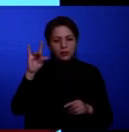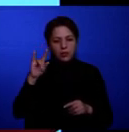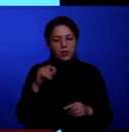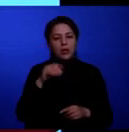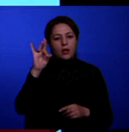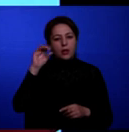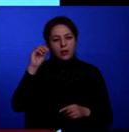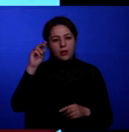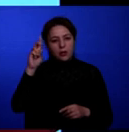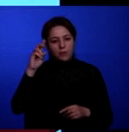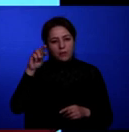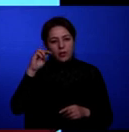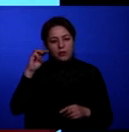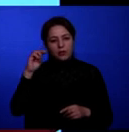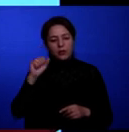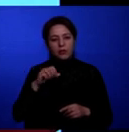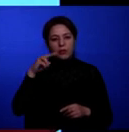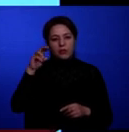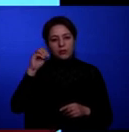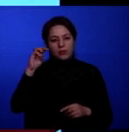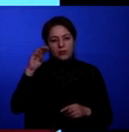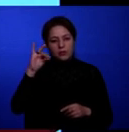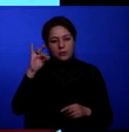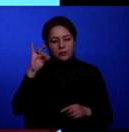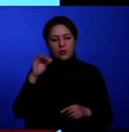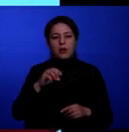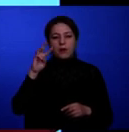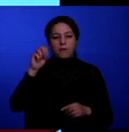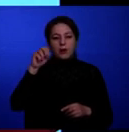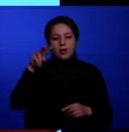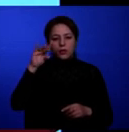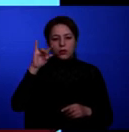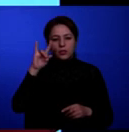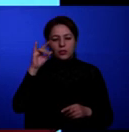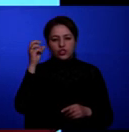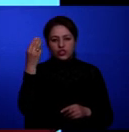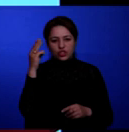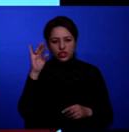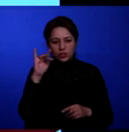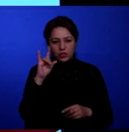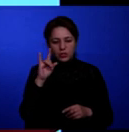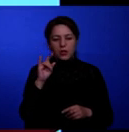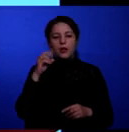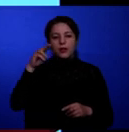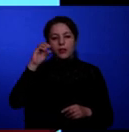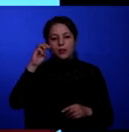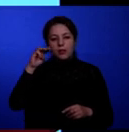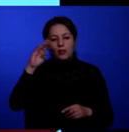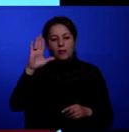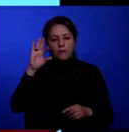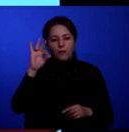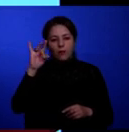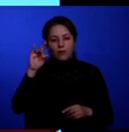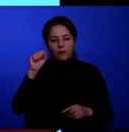дети малыши детвора тема нашей сегодня синонимы синонимы это